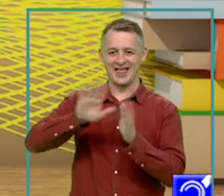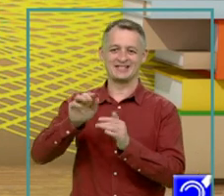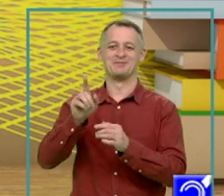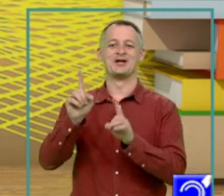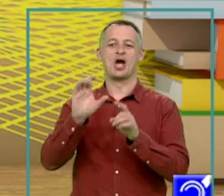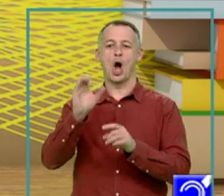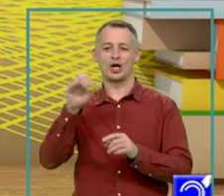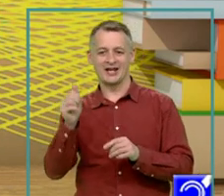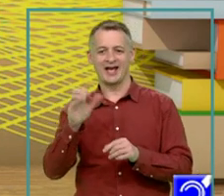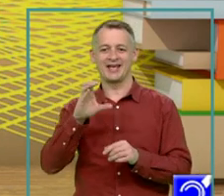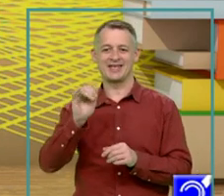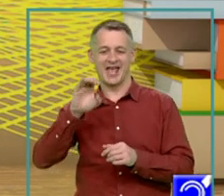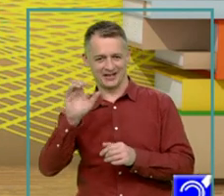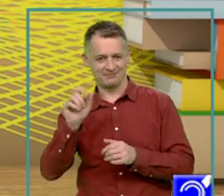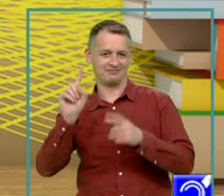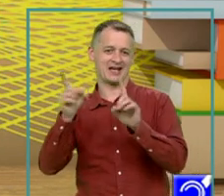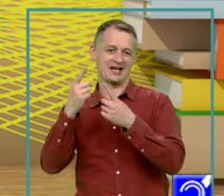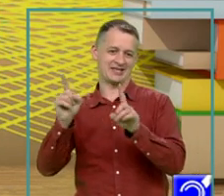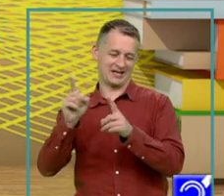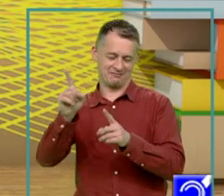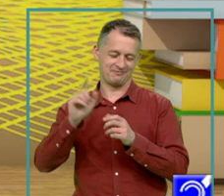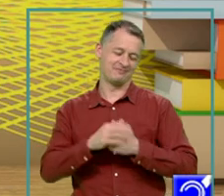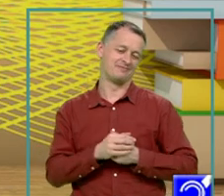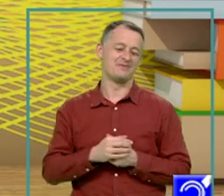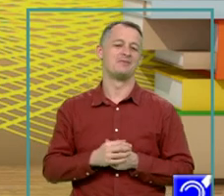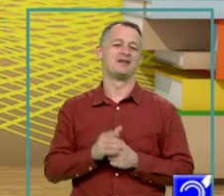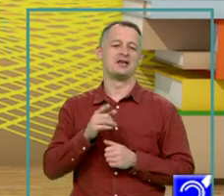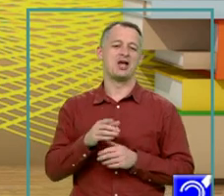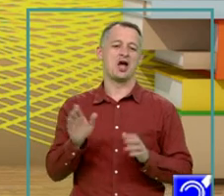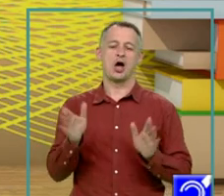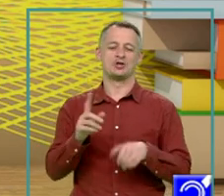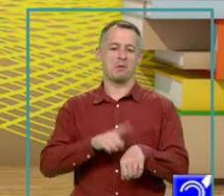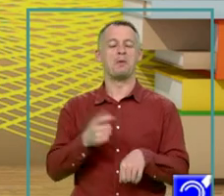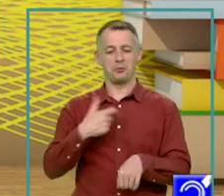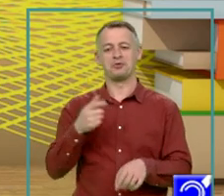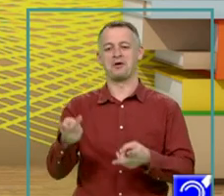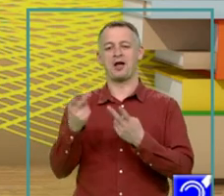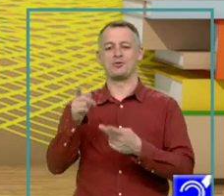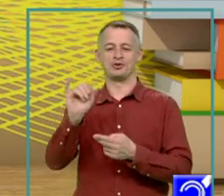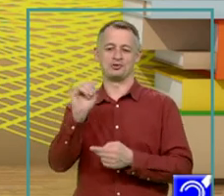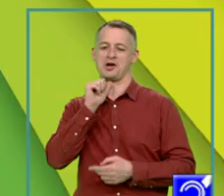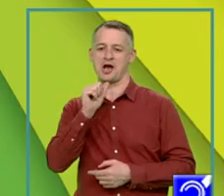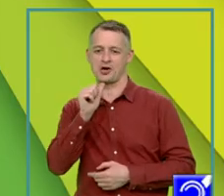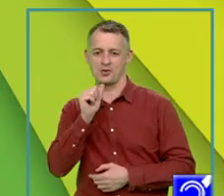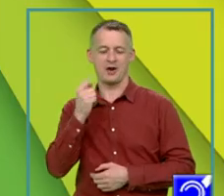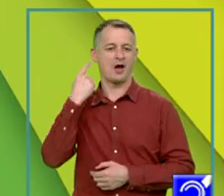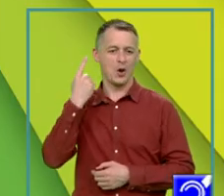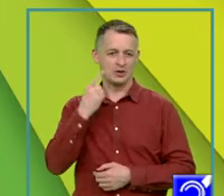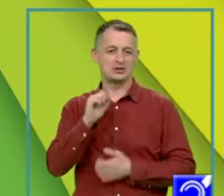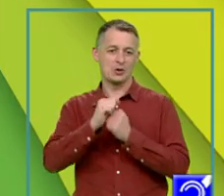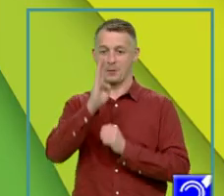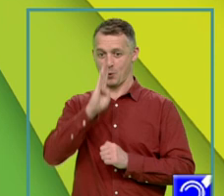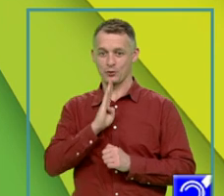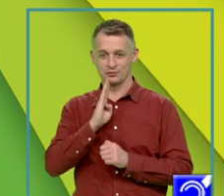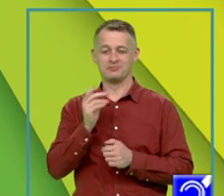cânte cântecul dacă doriți să le ascultați melodia oricând puteți să căutați și să le ascultați această frumoasă melodie pe